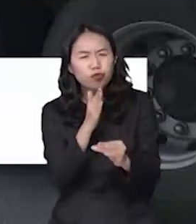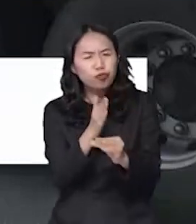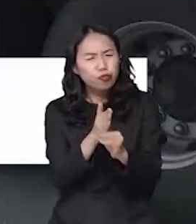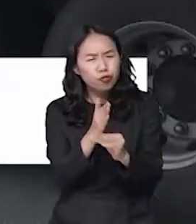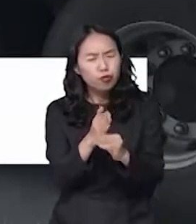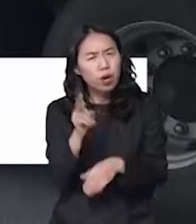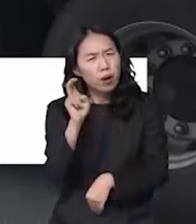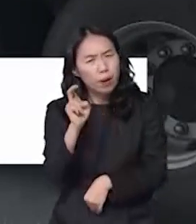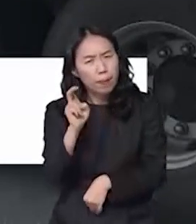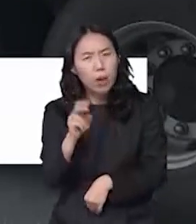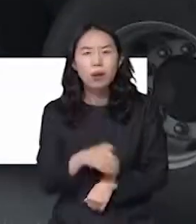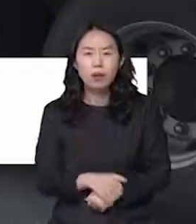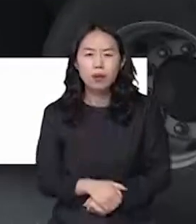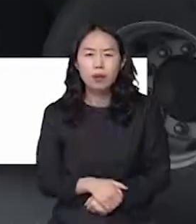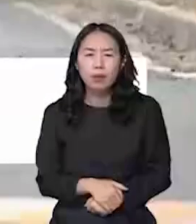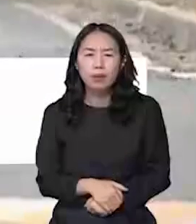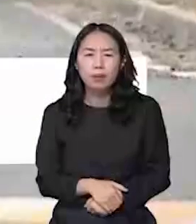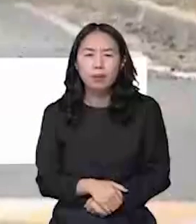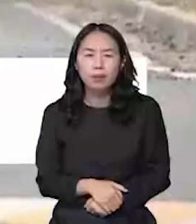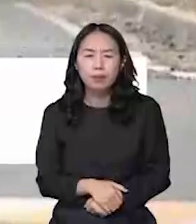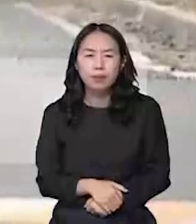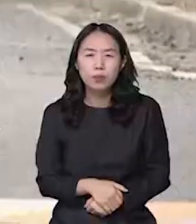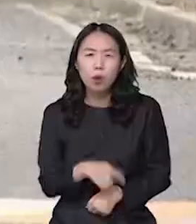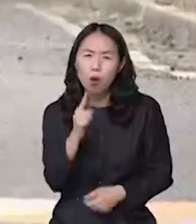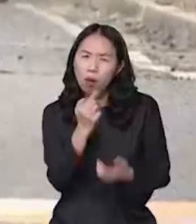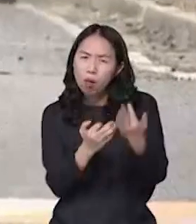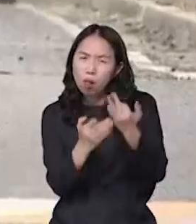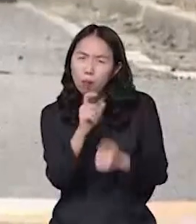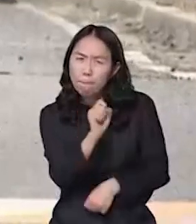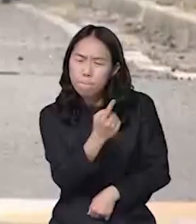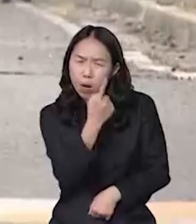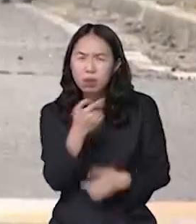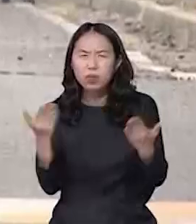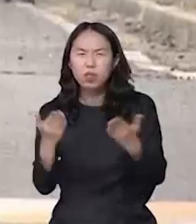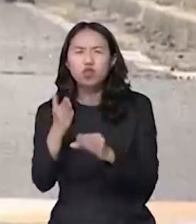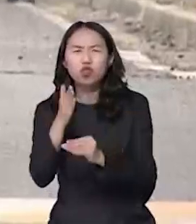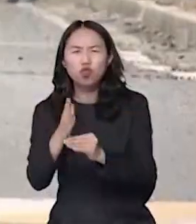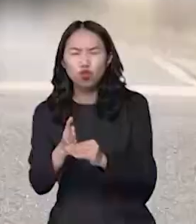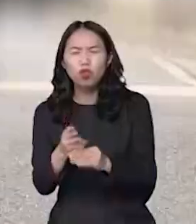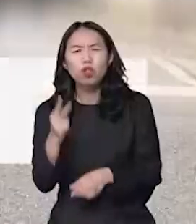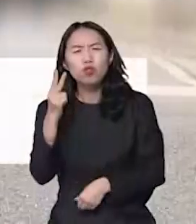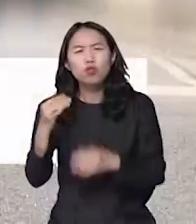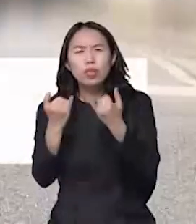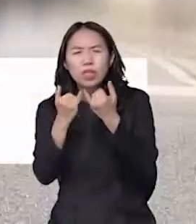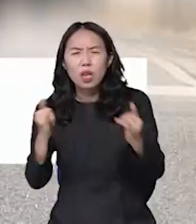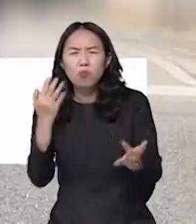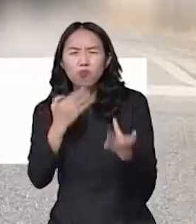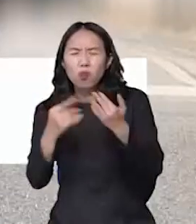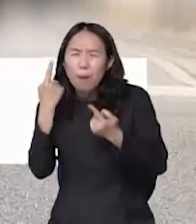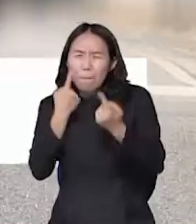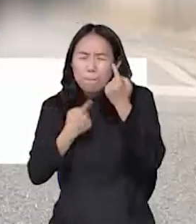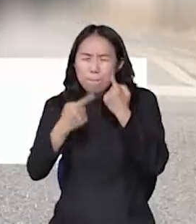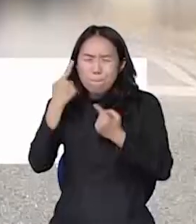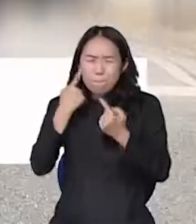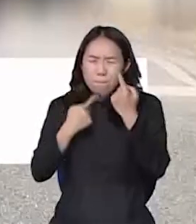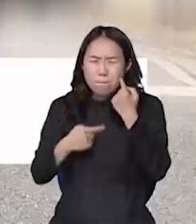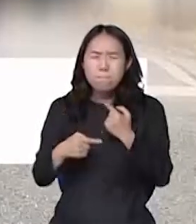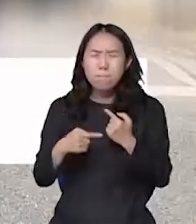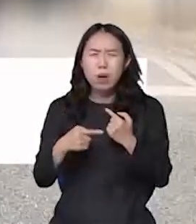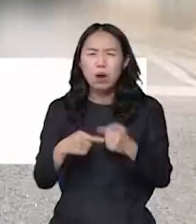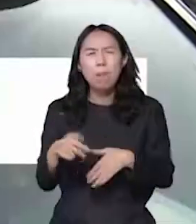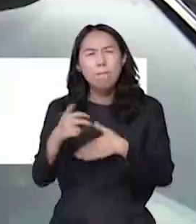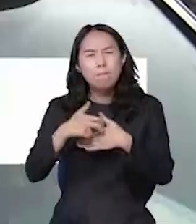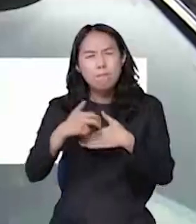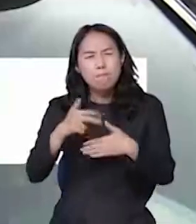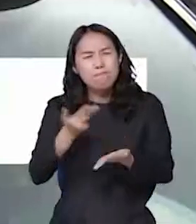봐. 용접 같은 거 이 불로 작업 중이던 50대 협력업체 노동자 2명이 온몸에 2도 화상을